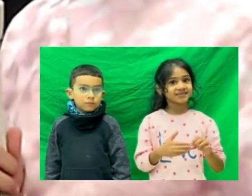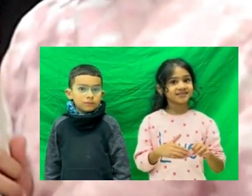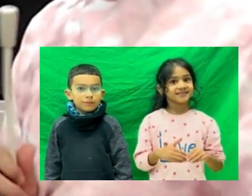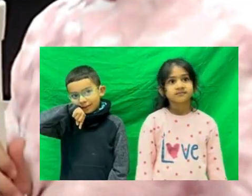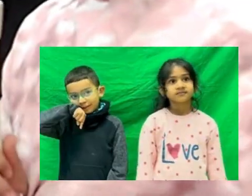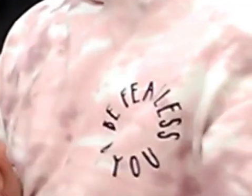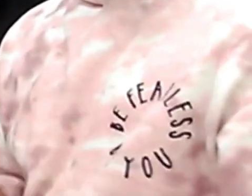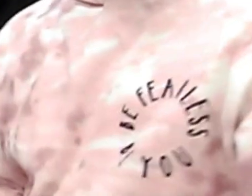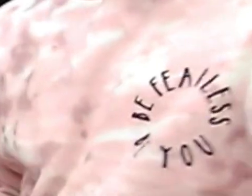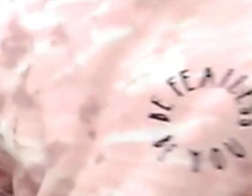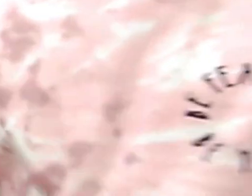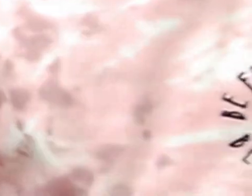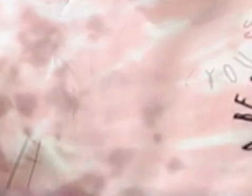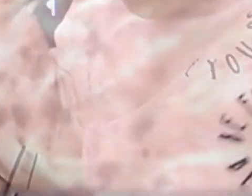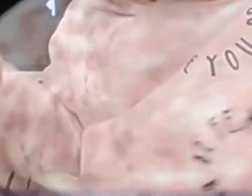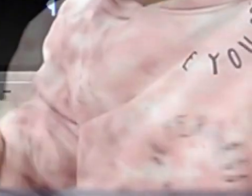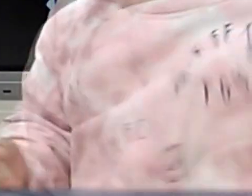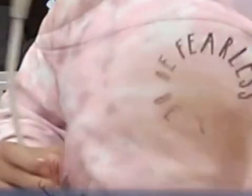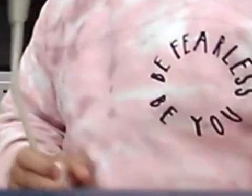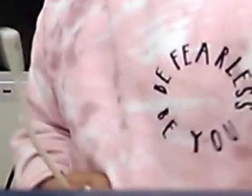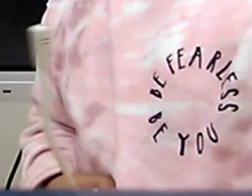asko.